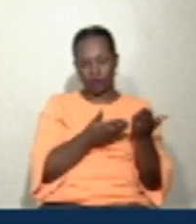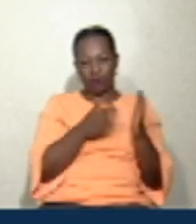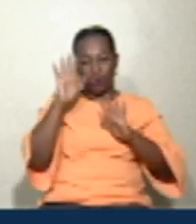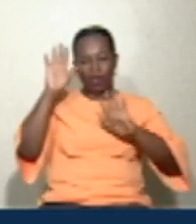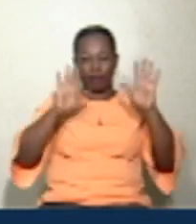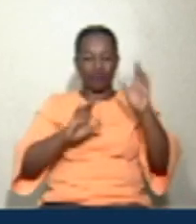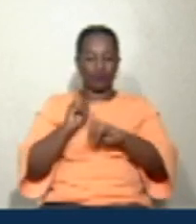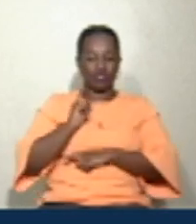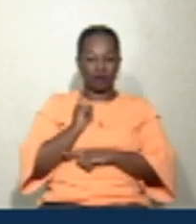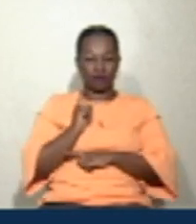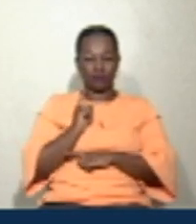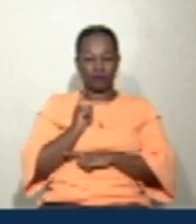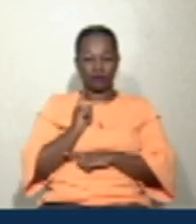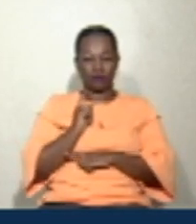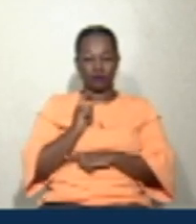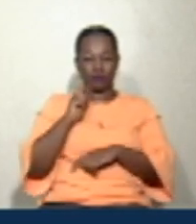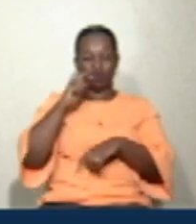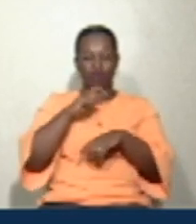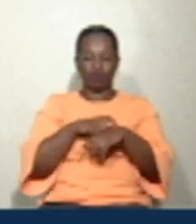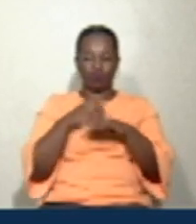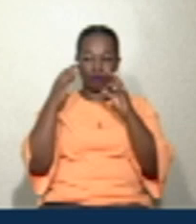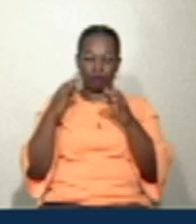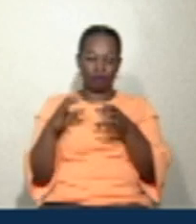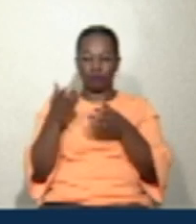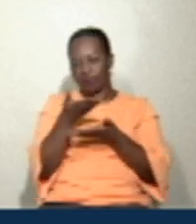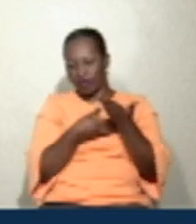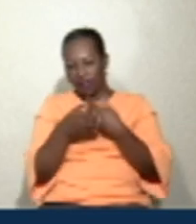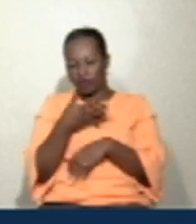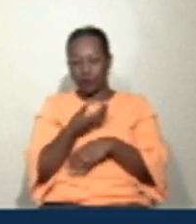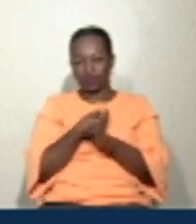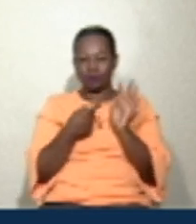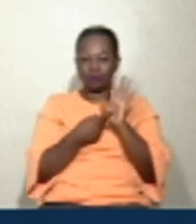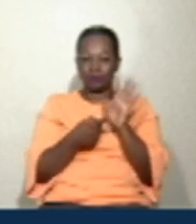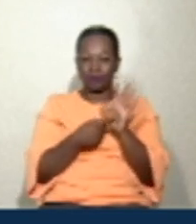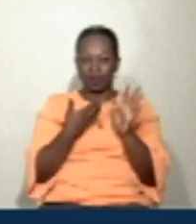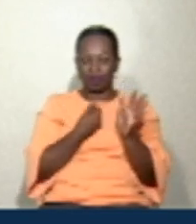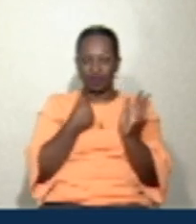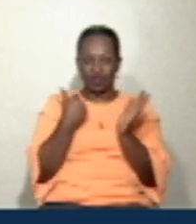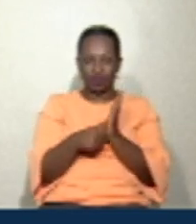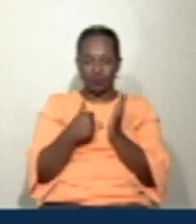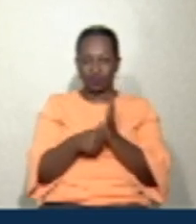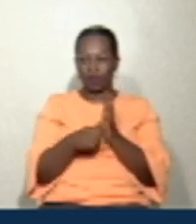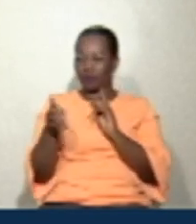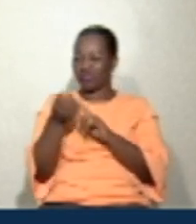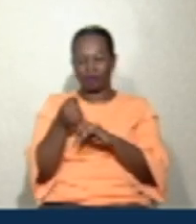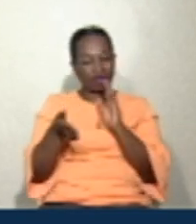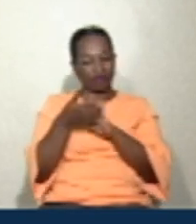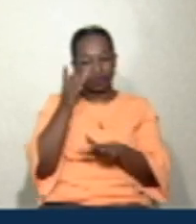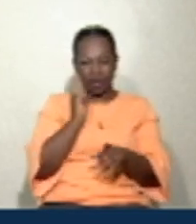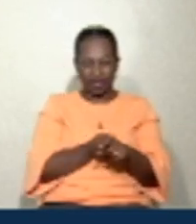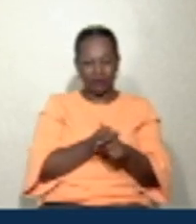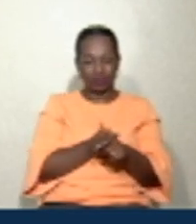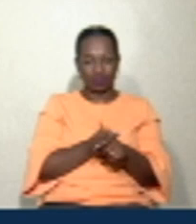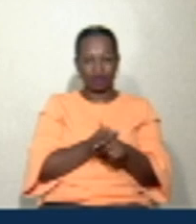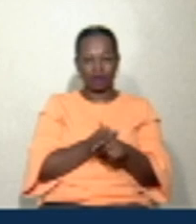performance security muri correspondence twagendaga tugirana bakatwereka ko bagize ikibazo cyo ko bahita bazibona. So